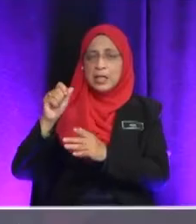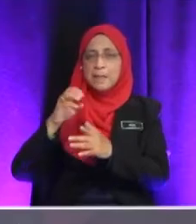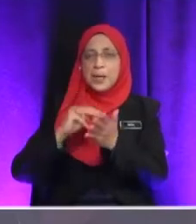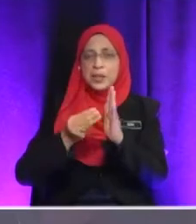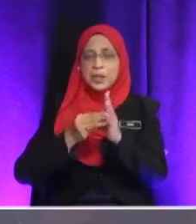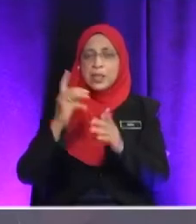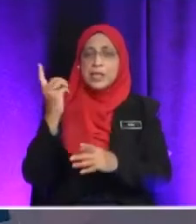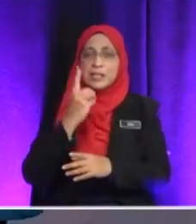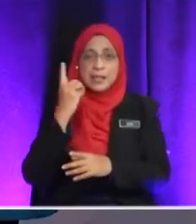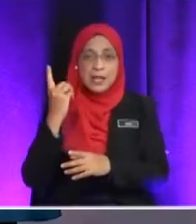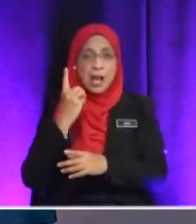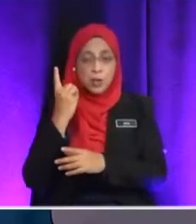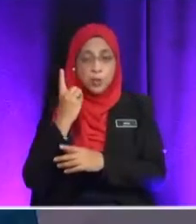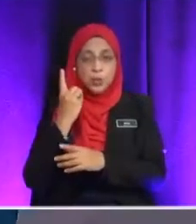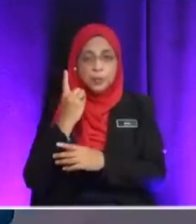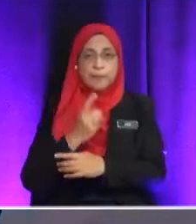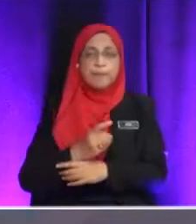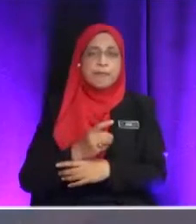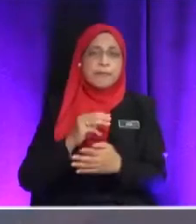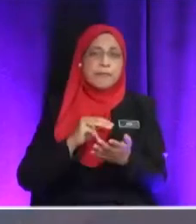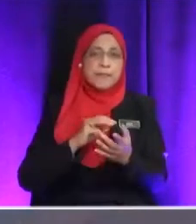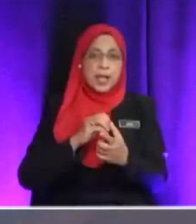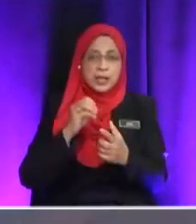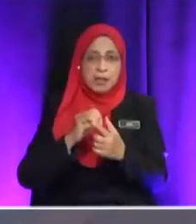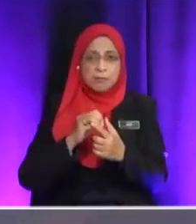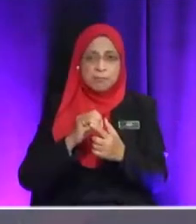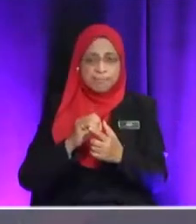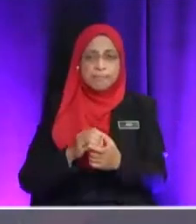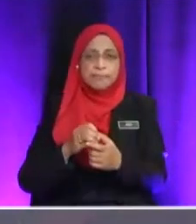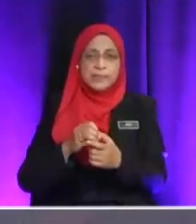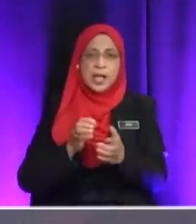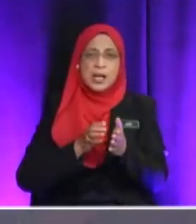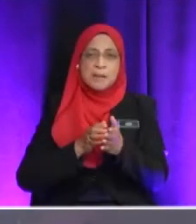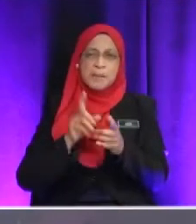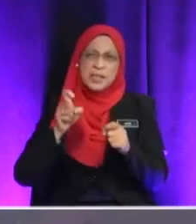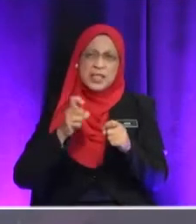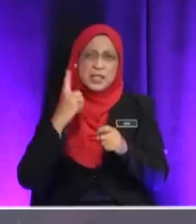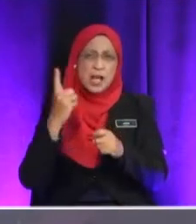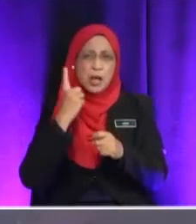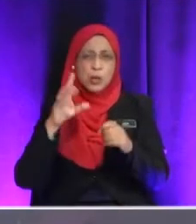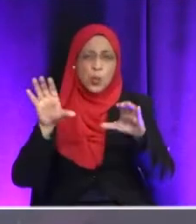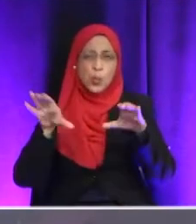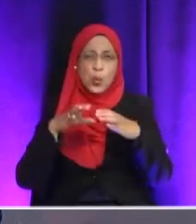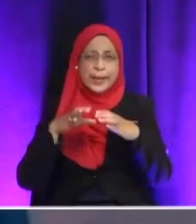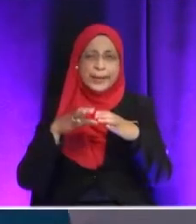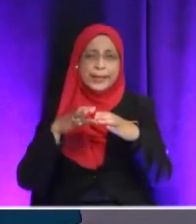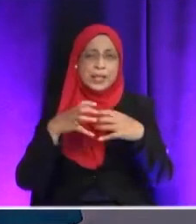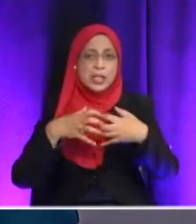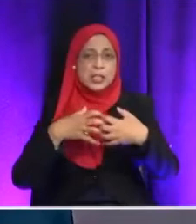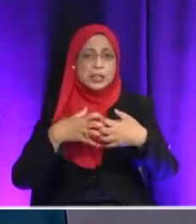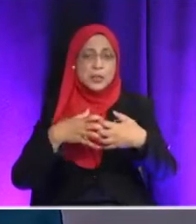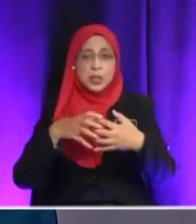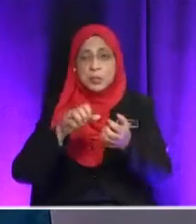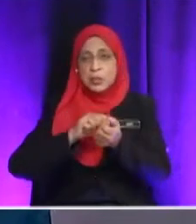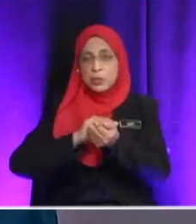ataupun dalam istilah Papa bahasa melayunya lain kerap oke Ada Dan ada istilah yang lain kadang